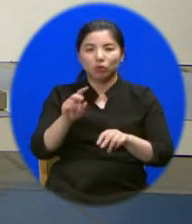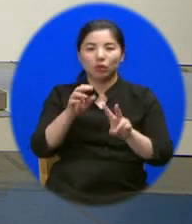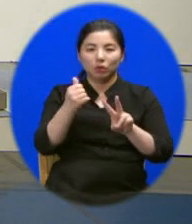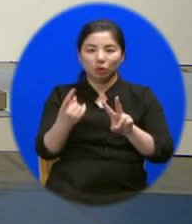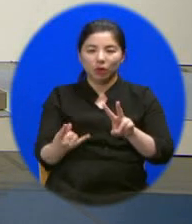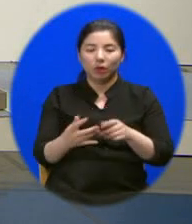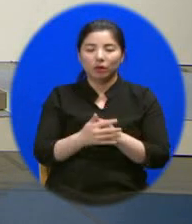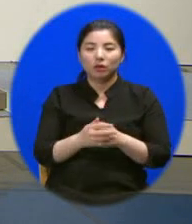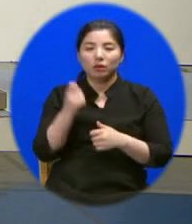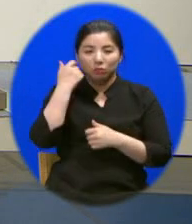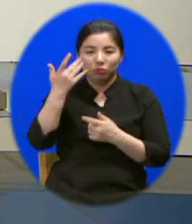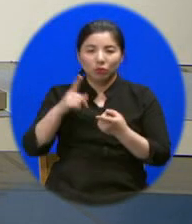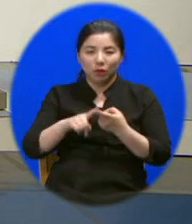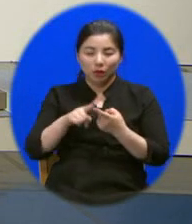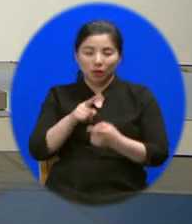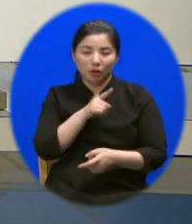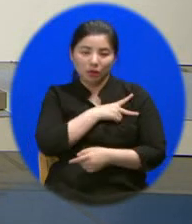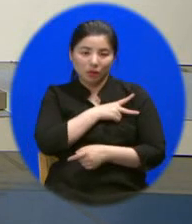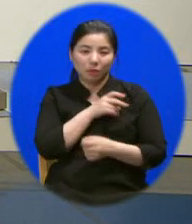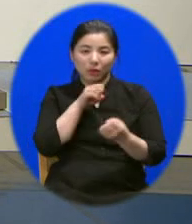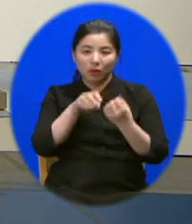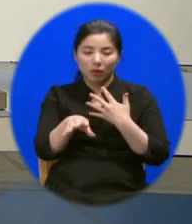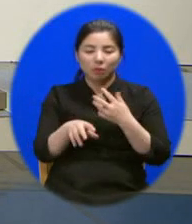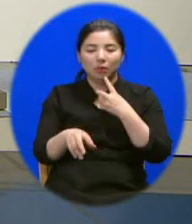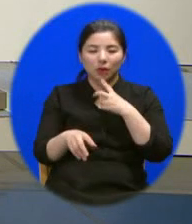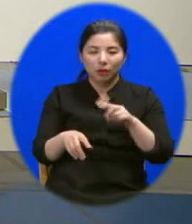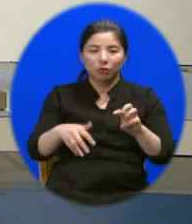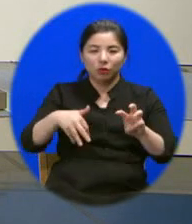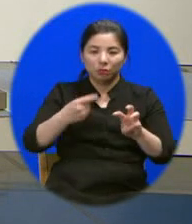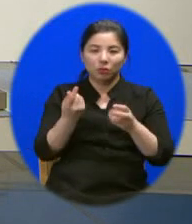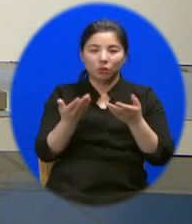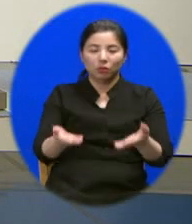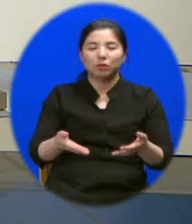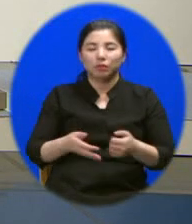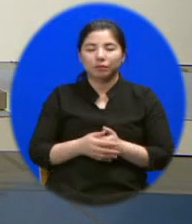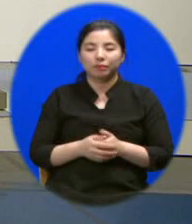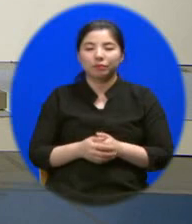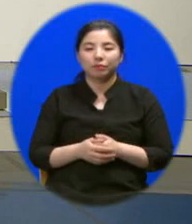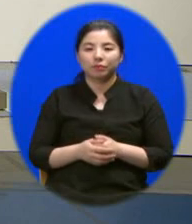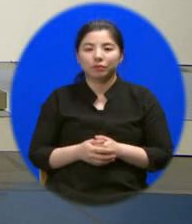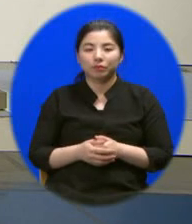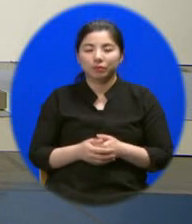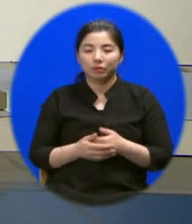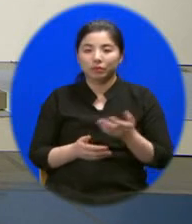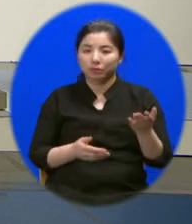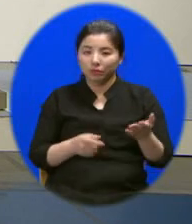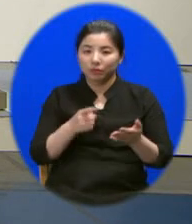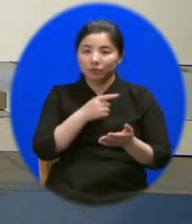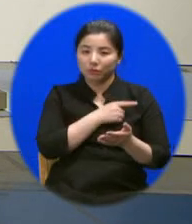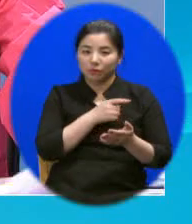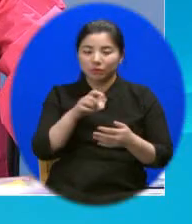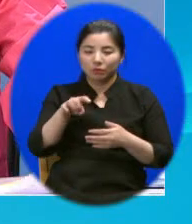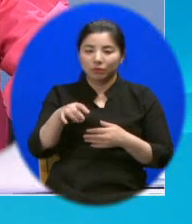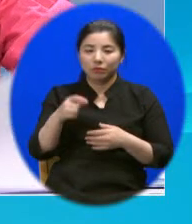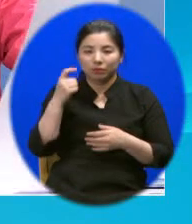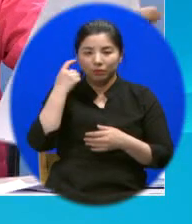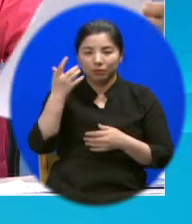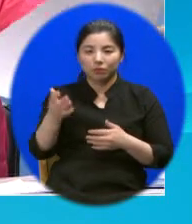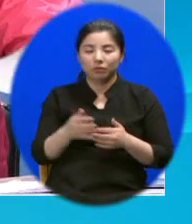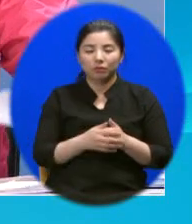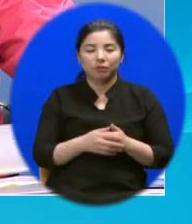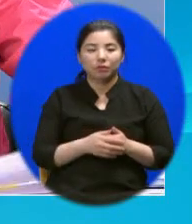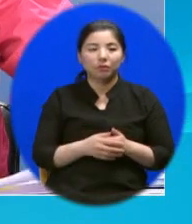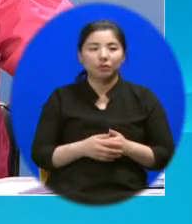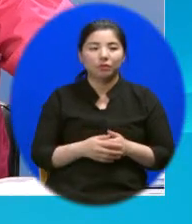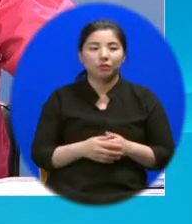이구요 질문에 대한 경제 후보의 답변 시간은 1분 30초씩 입니다 자 그럼 이모 손 후보 첫번째 질문 해 주시죠 예